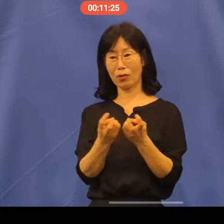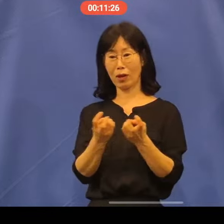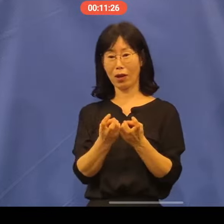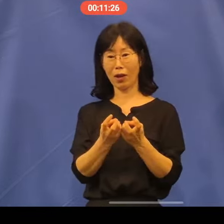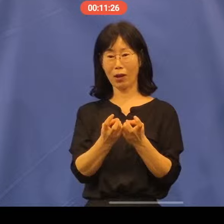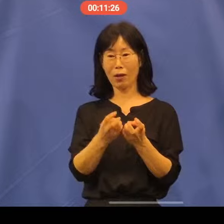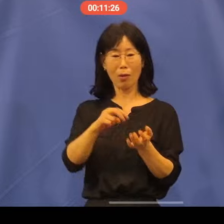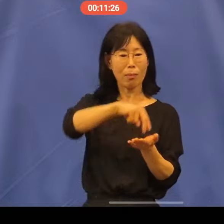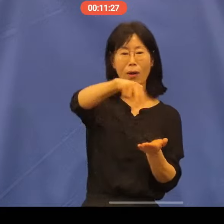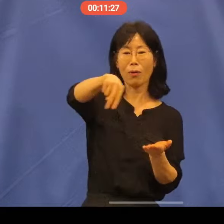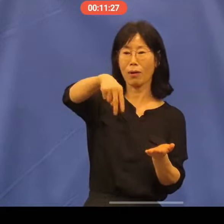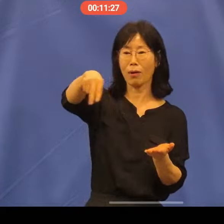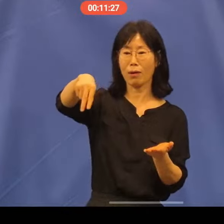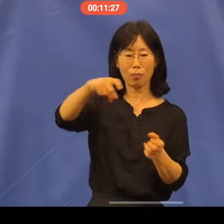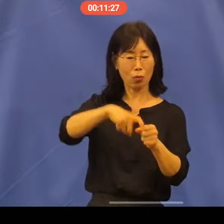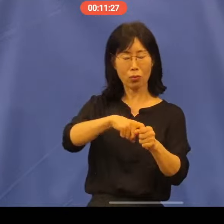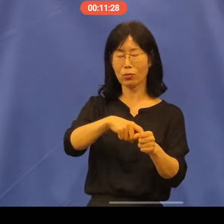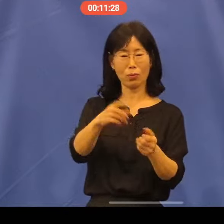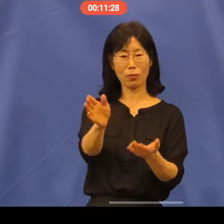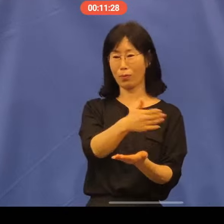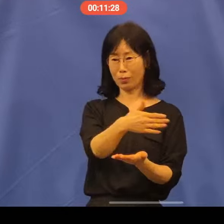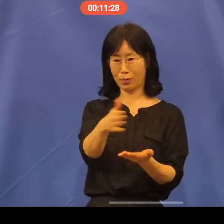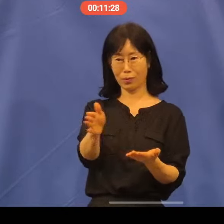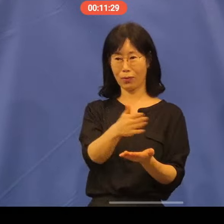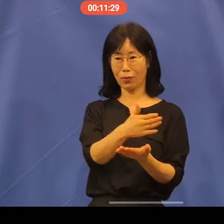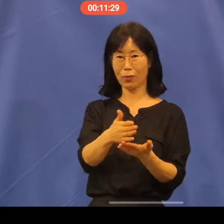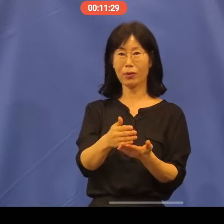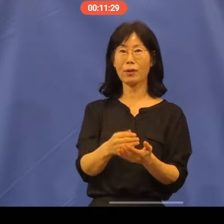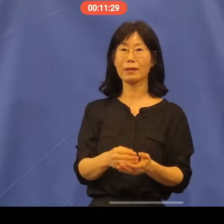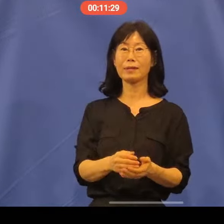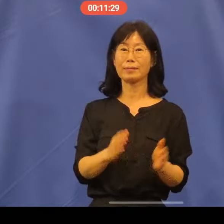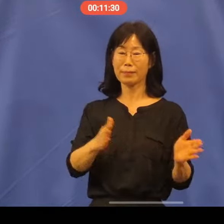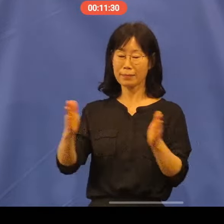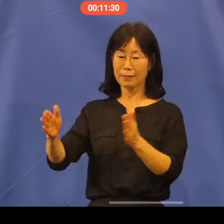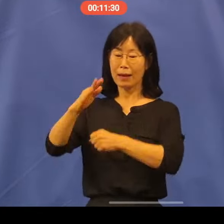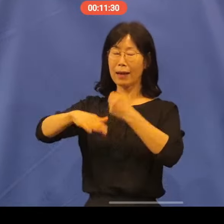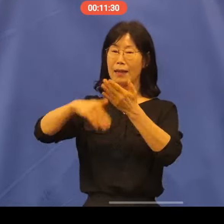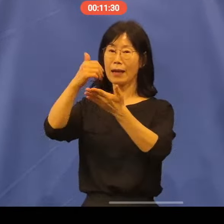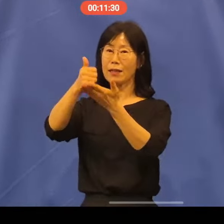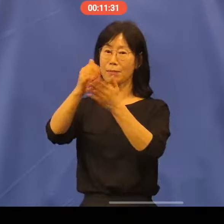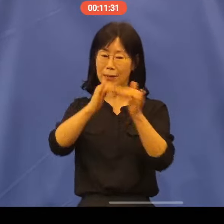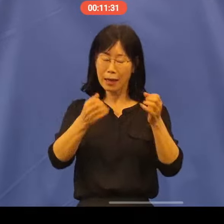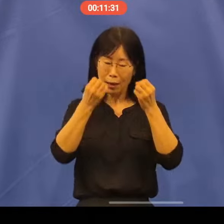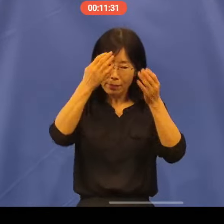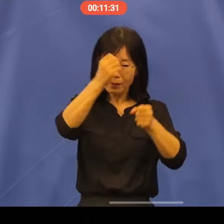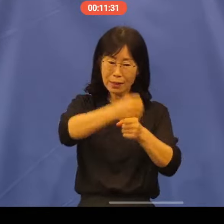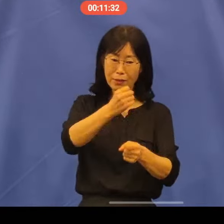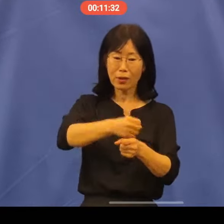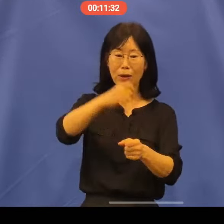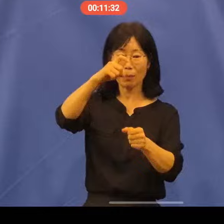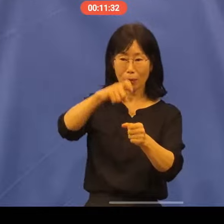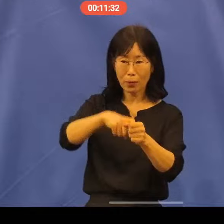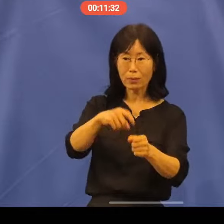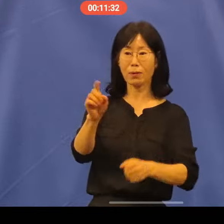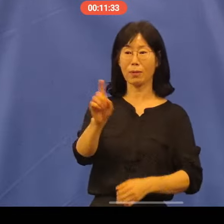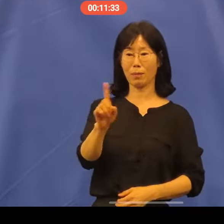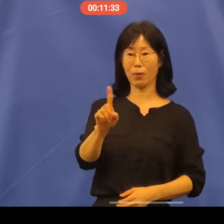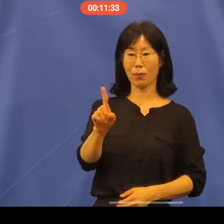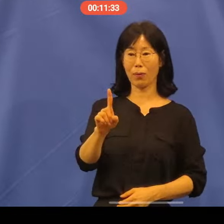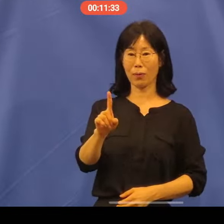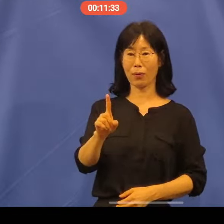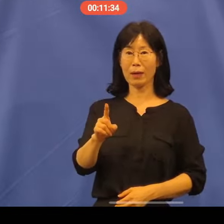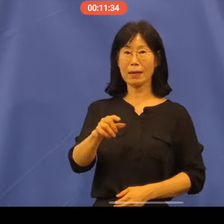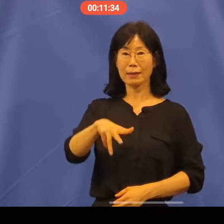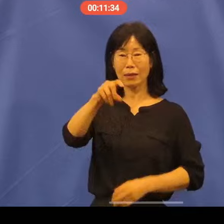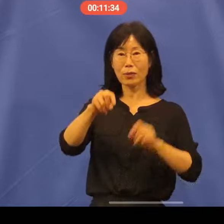자, 오늘 하나님이 왜 인간을 창조하셨느냐? 그죠? 하나님은 창조자이시다. 창세기